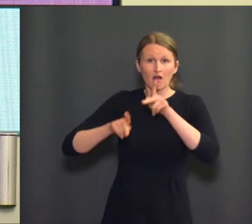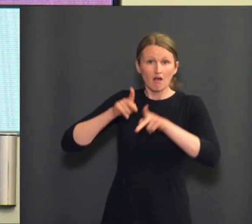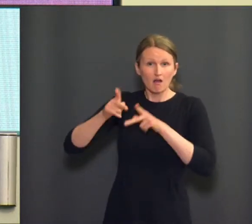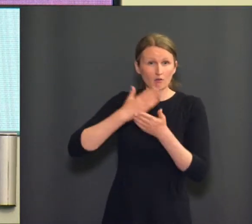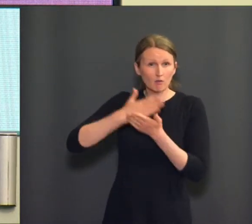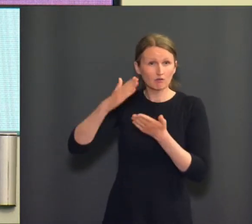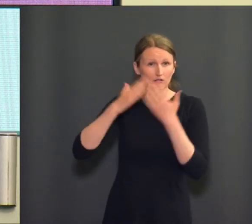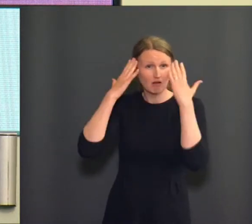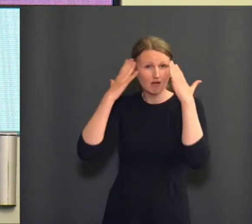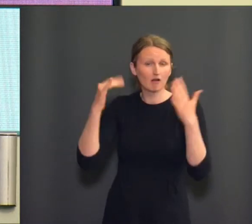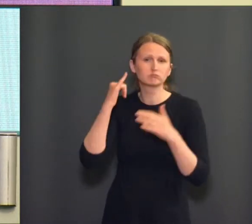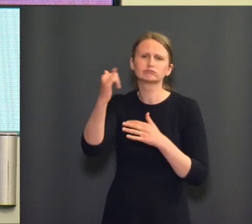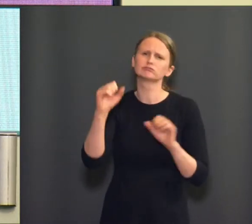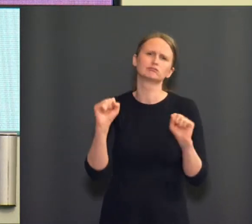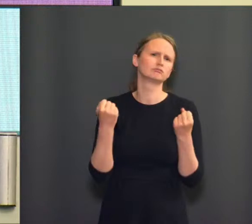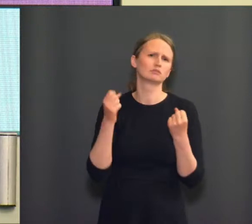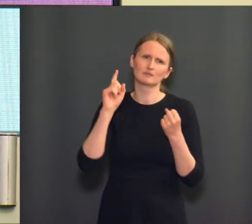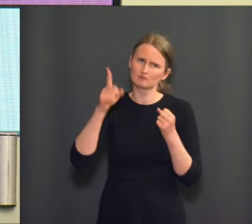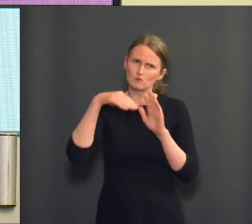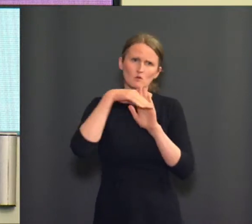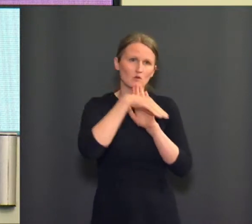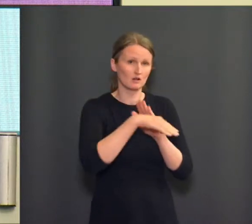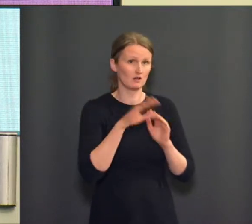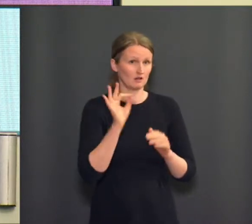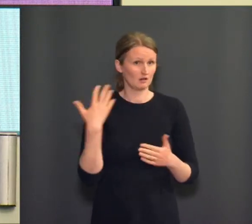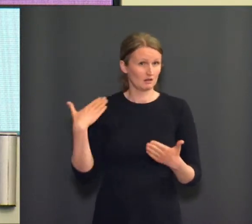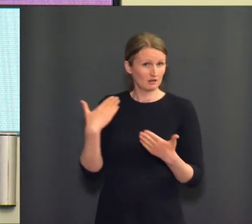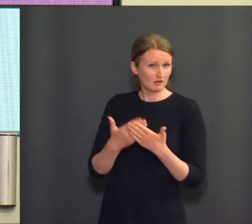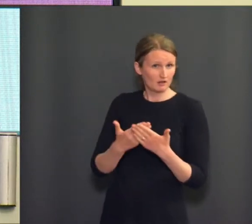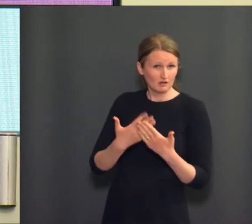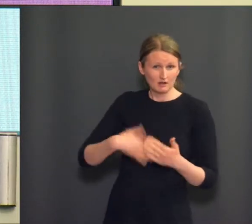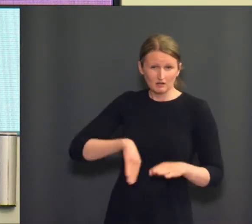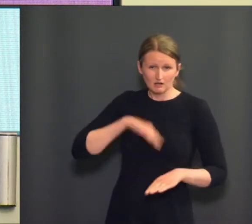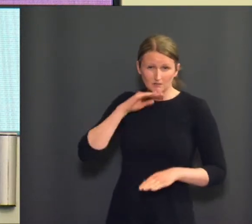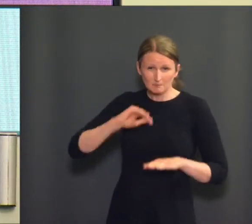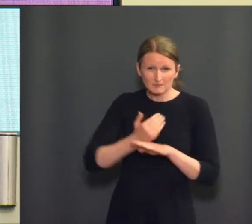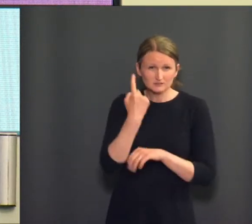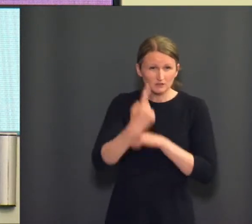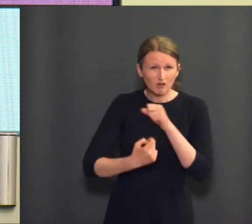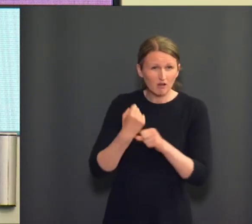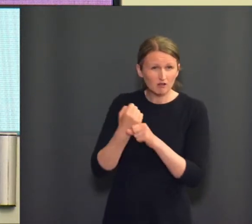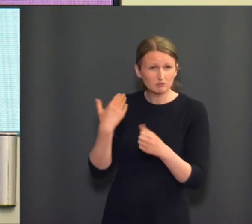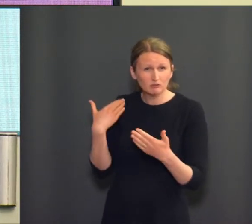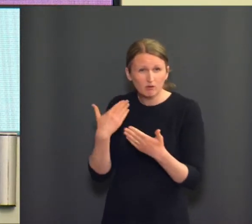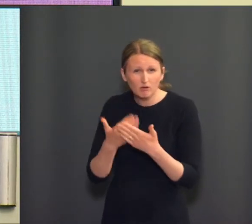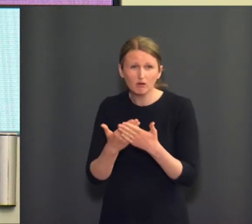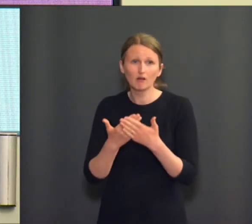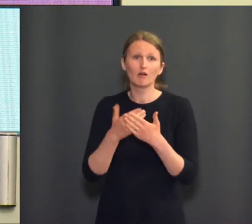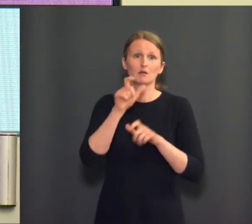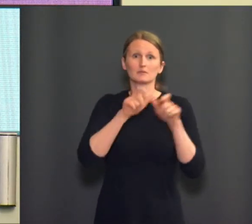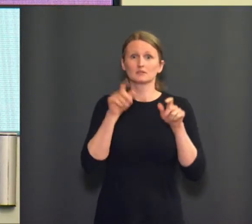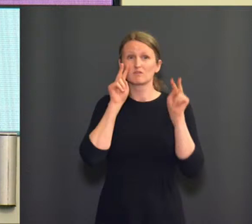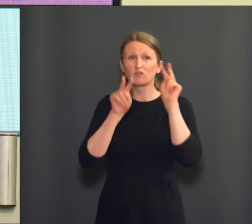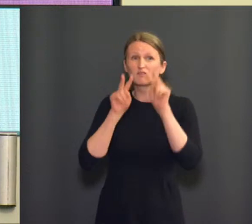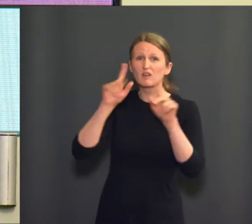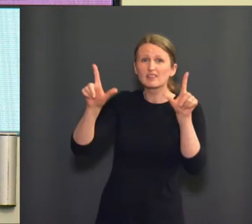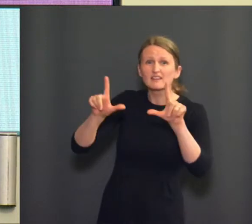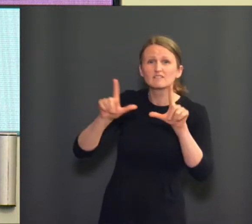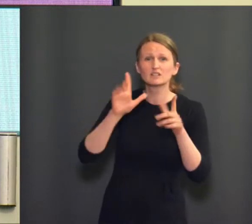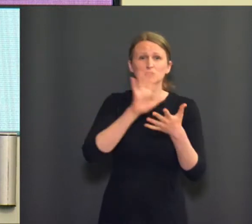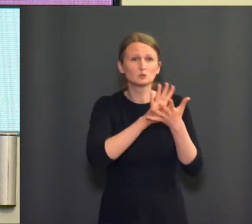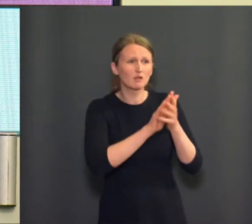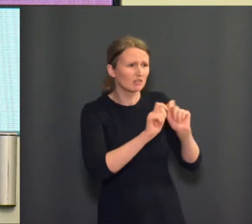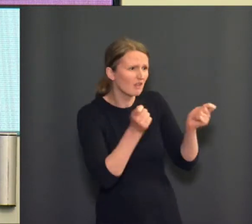de la situation qu'on connaît depuis plus d'un an et nous voyons tous à la télévision, nous constatons tous dans les journaux ce qui se passe à gauche et à droite